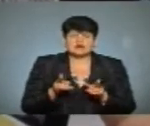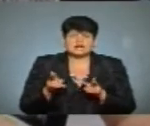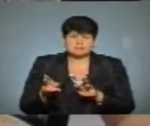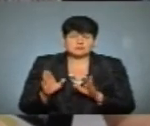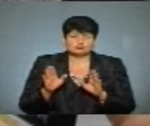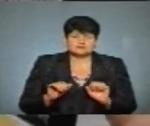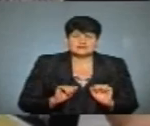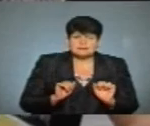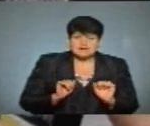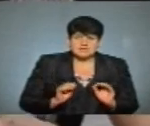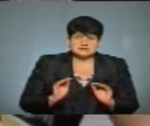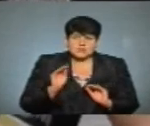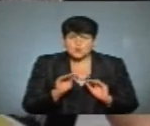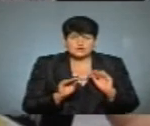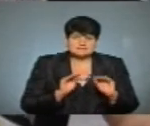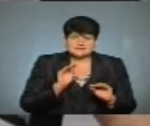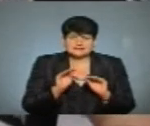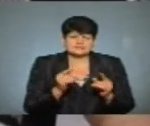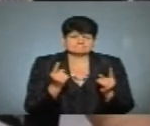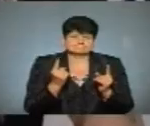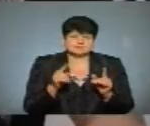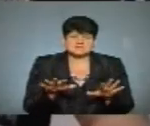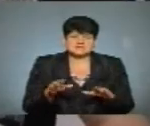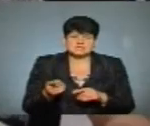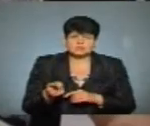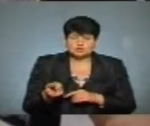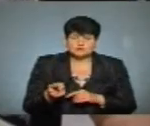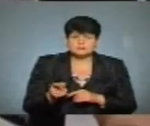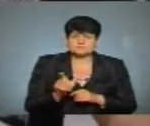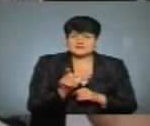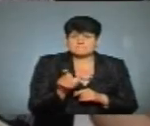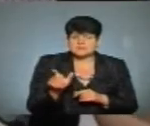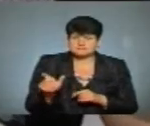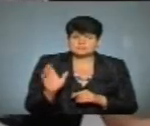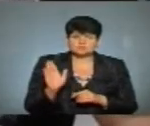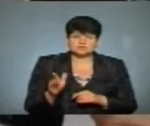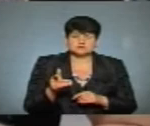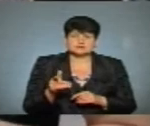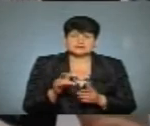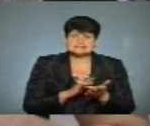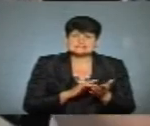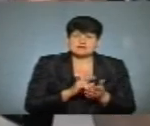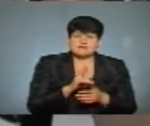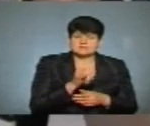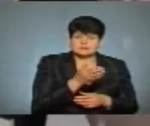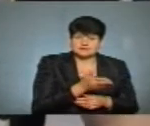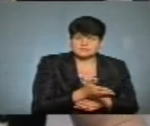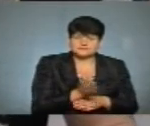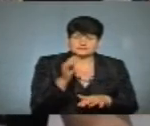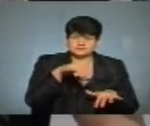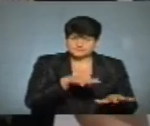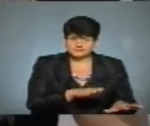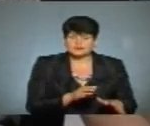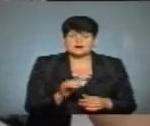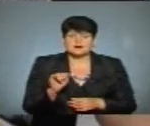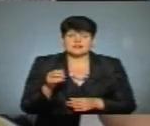намагатися розмістити в самі такі визначні місця Тернополя. На приспівах нас гурт буде грати на циганці, біля знаку «I